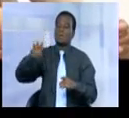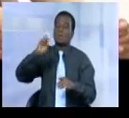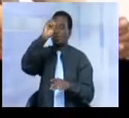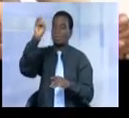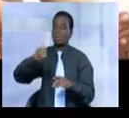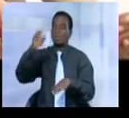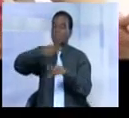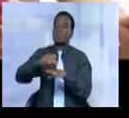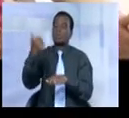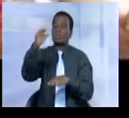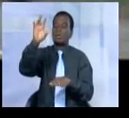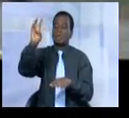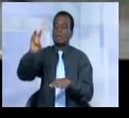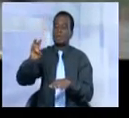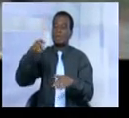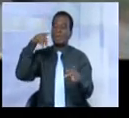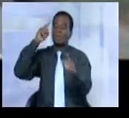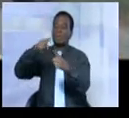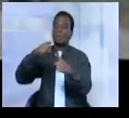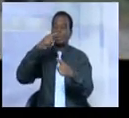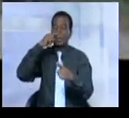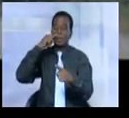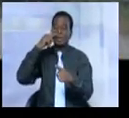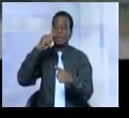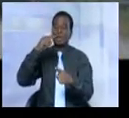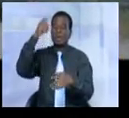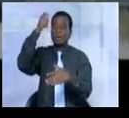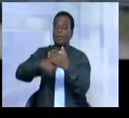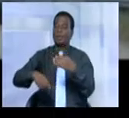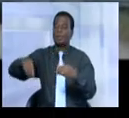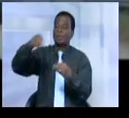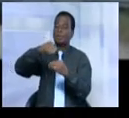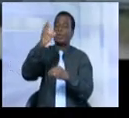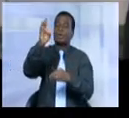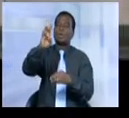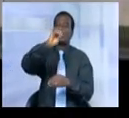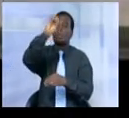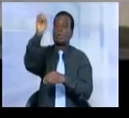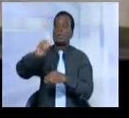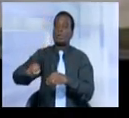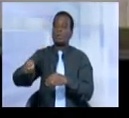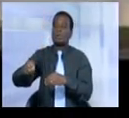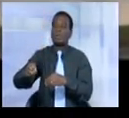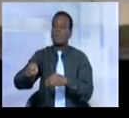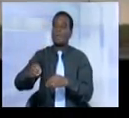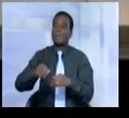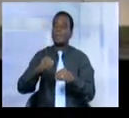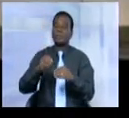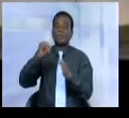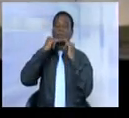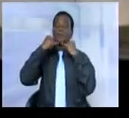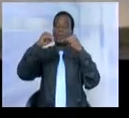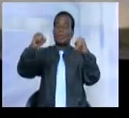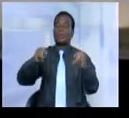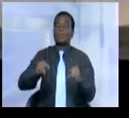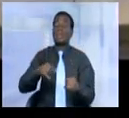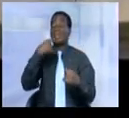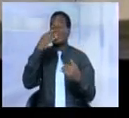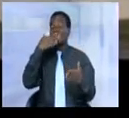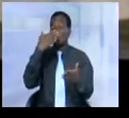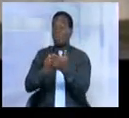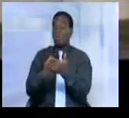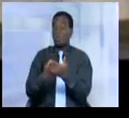les 19 destinations desservies et un taux de remplissage de 70%. Des données qui séduisent des